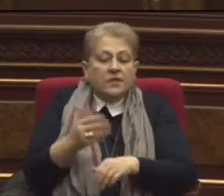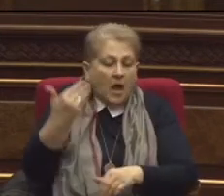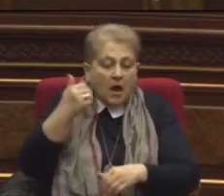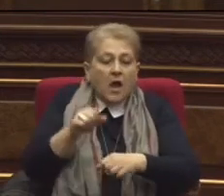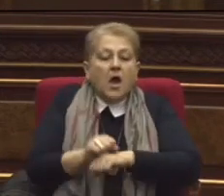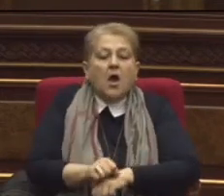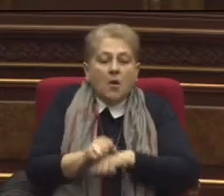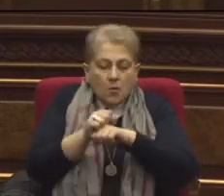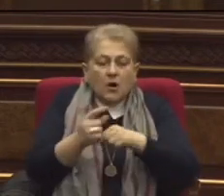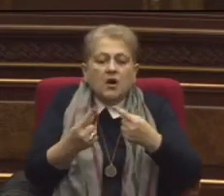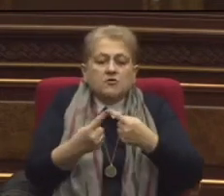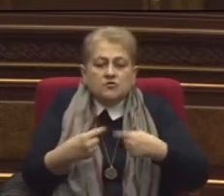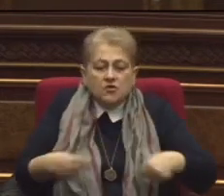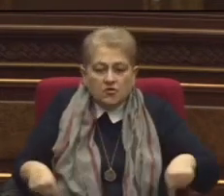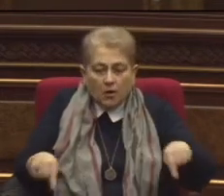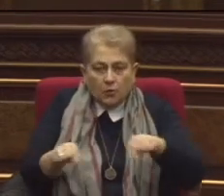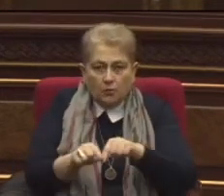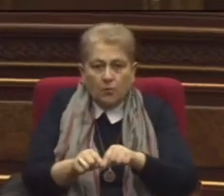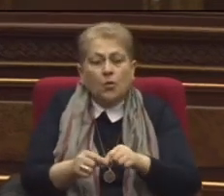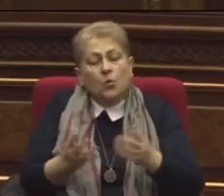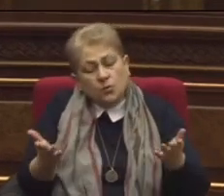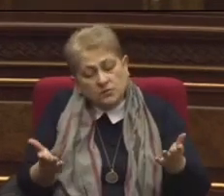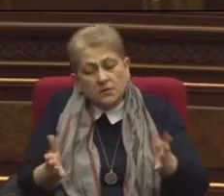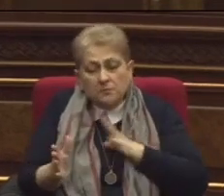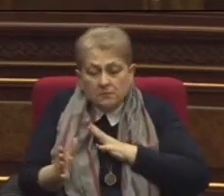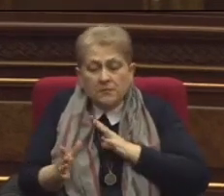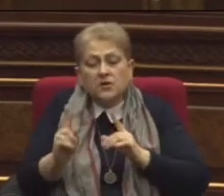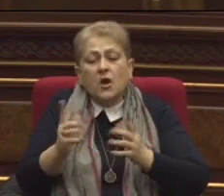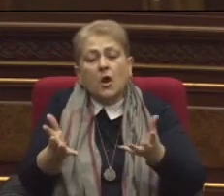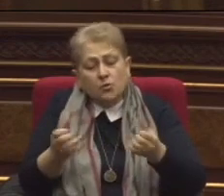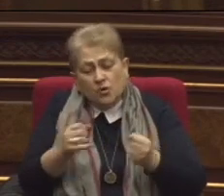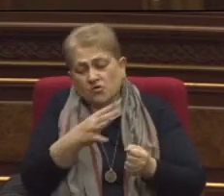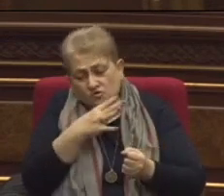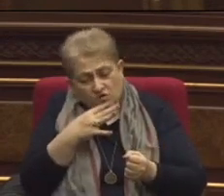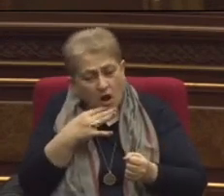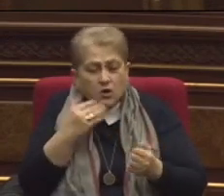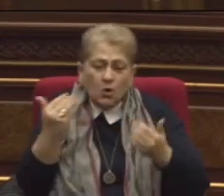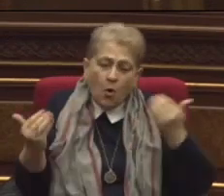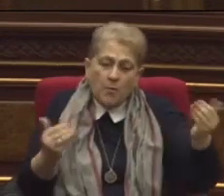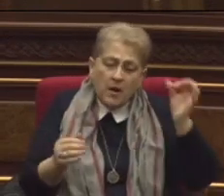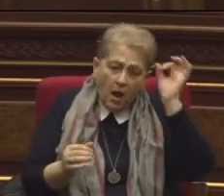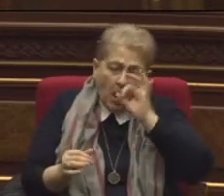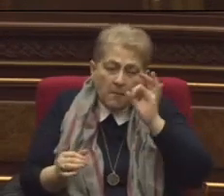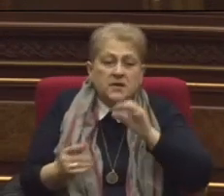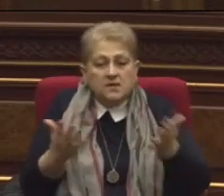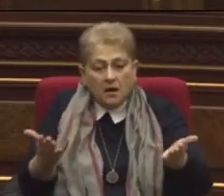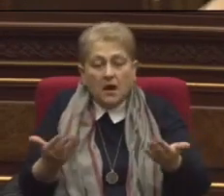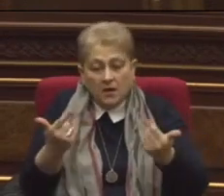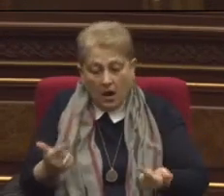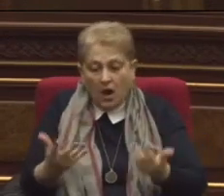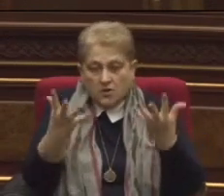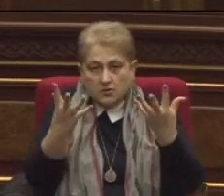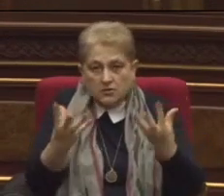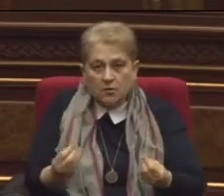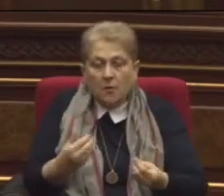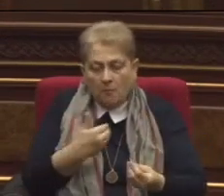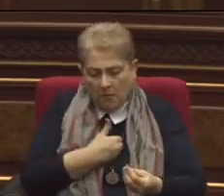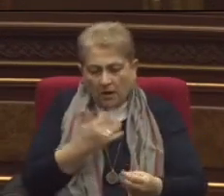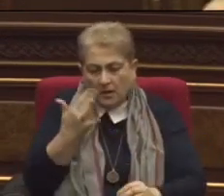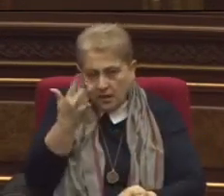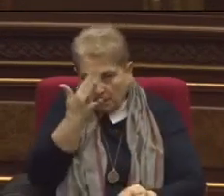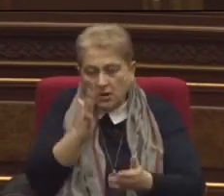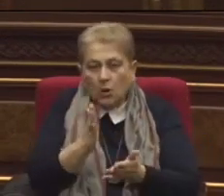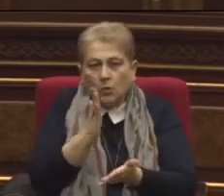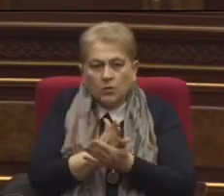նախահեղափոխական շրջանում գուցեև ընդունելի կլիներ շատ կողմերի համար, սակայն այսօր մենք